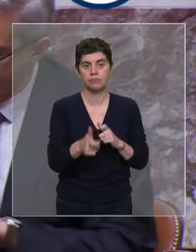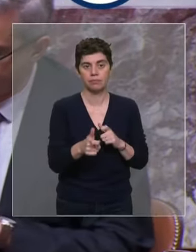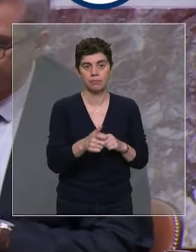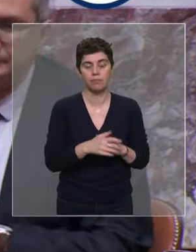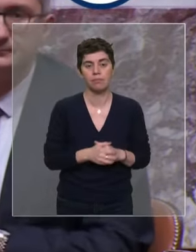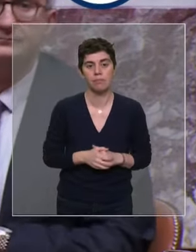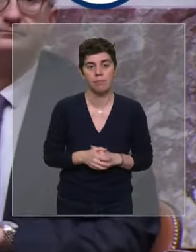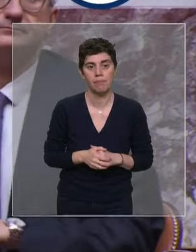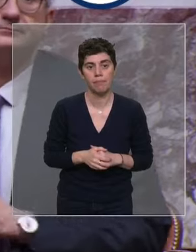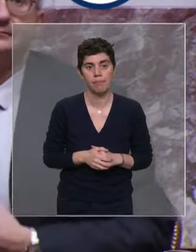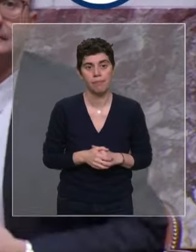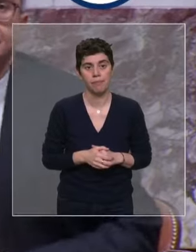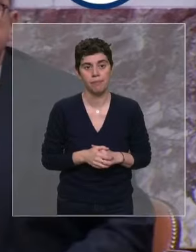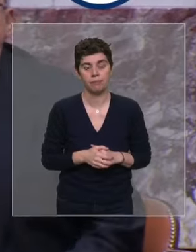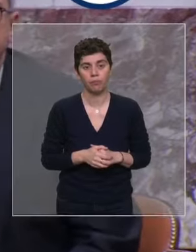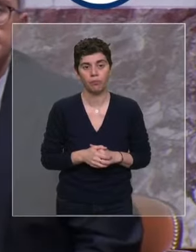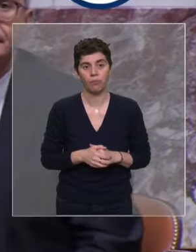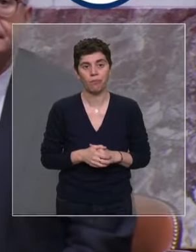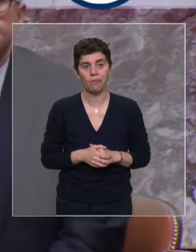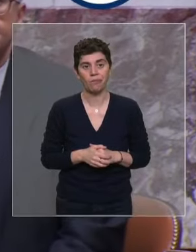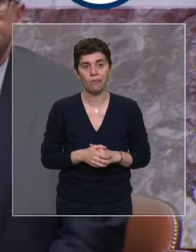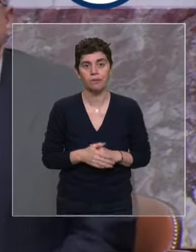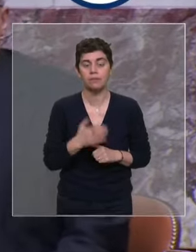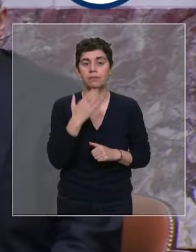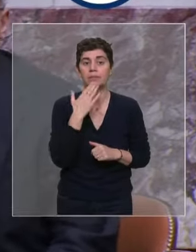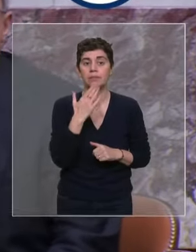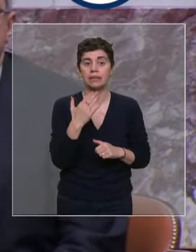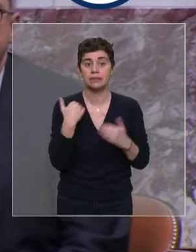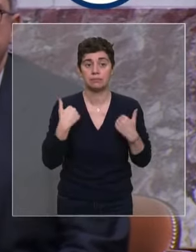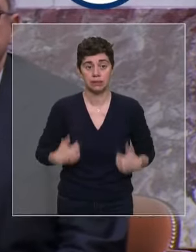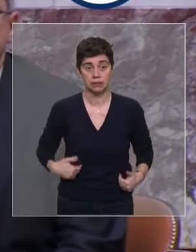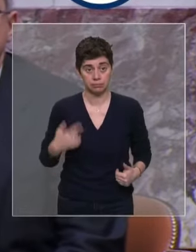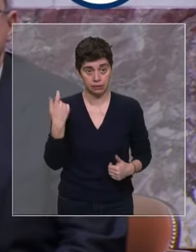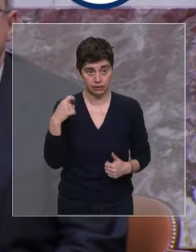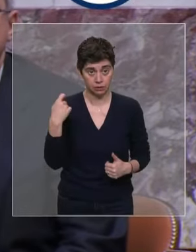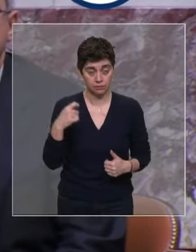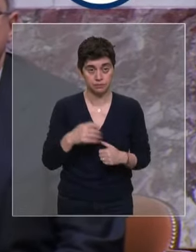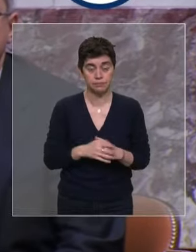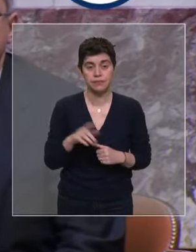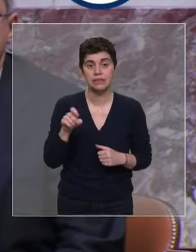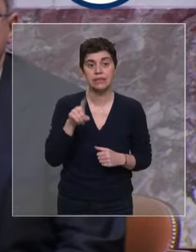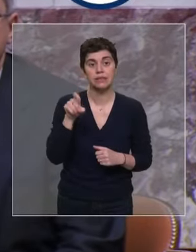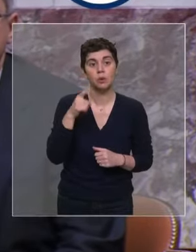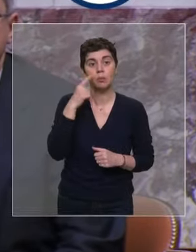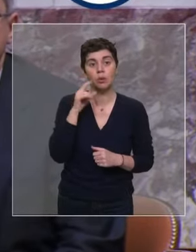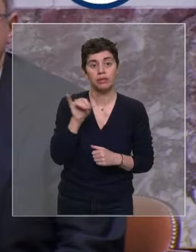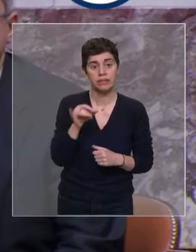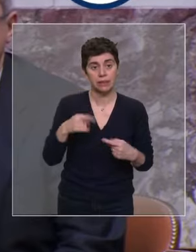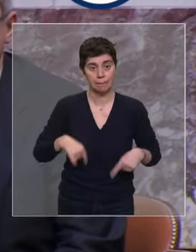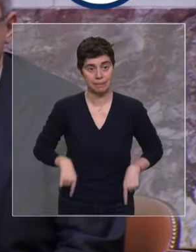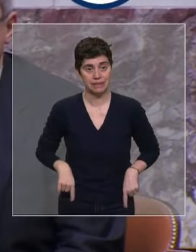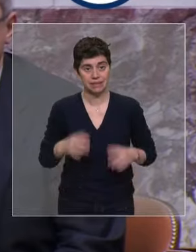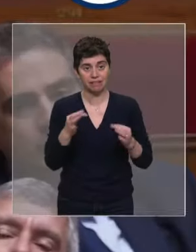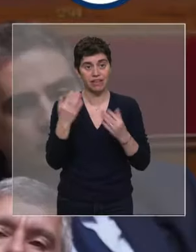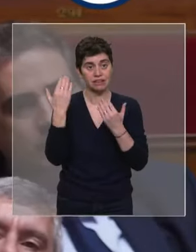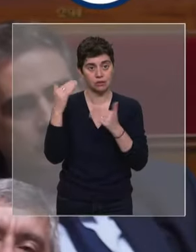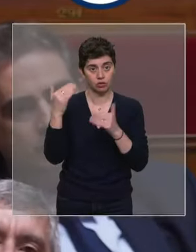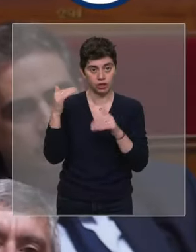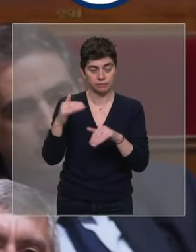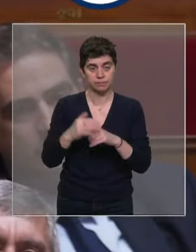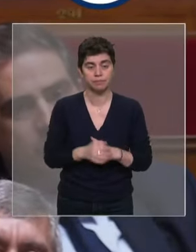pour le groupe Renaissance. Merci, madame la présidente. Ma question s'adresse au ministre des Affaires étrangères, Stéphane